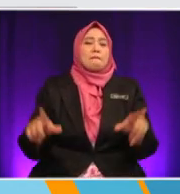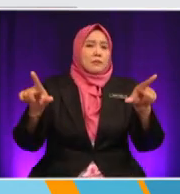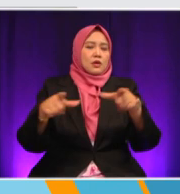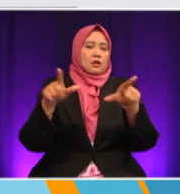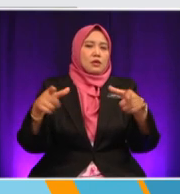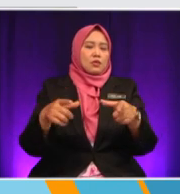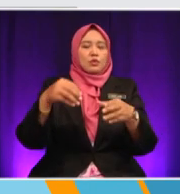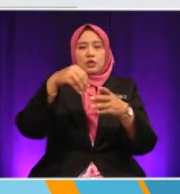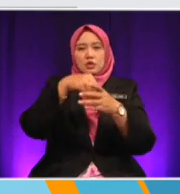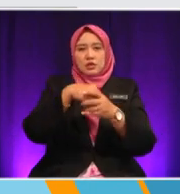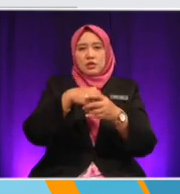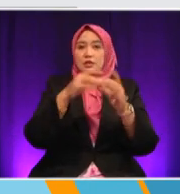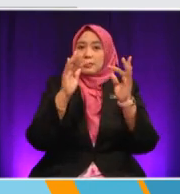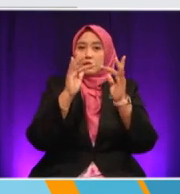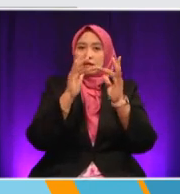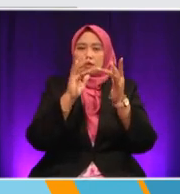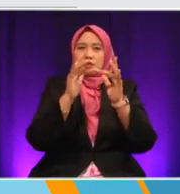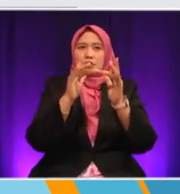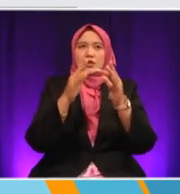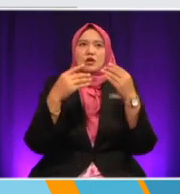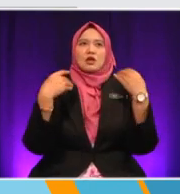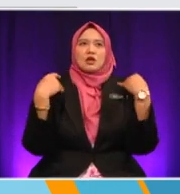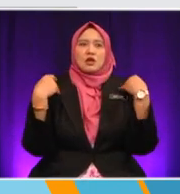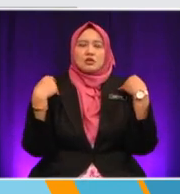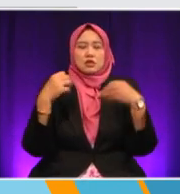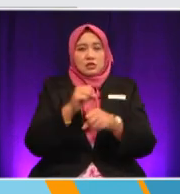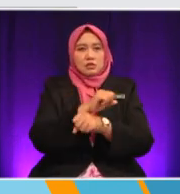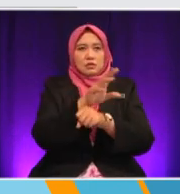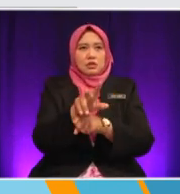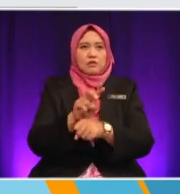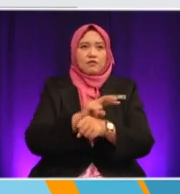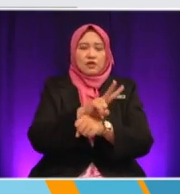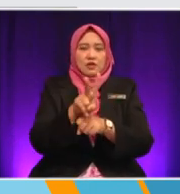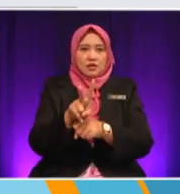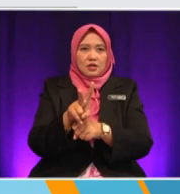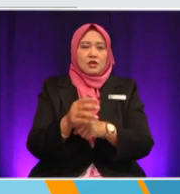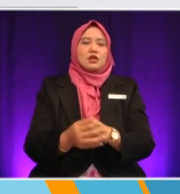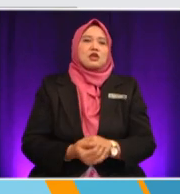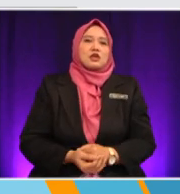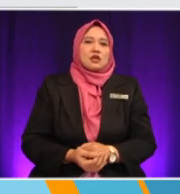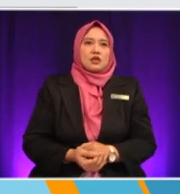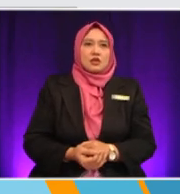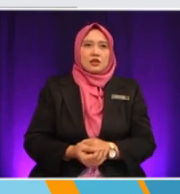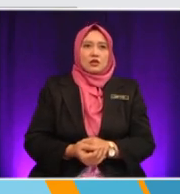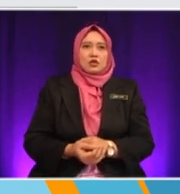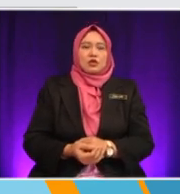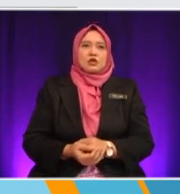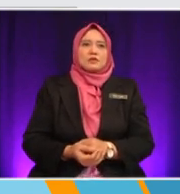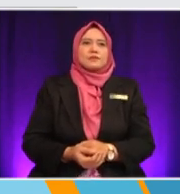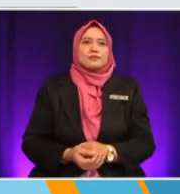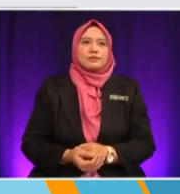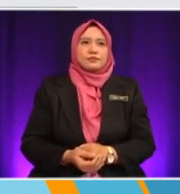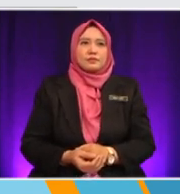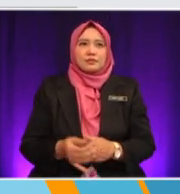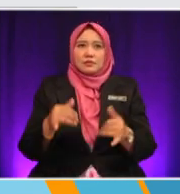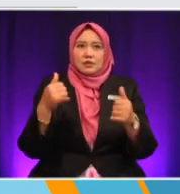ada bagi bahan dasarnya di situ antaranya sebaran virus penipuan penggoda maklumat palsu pornografi penjudian dalam tarian dan